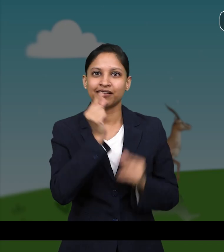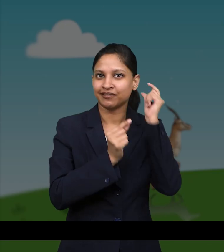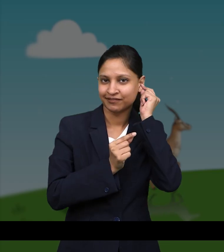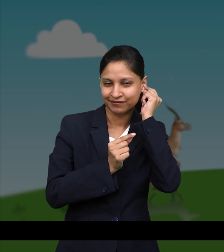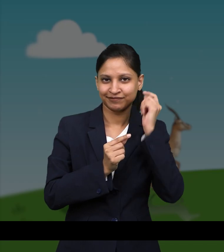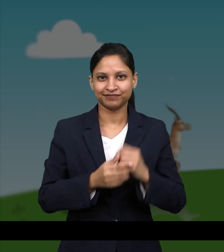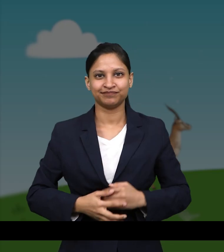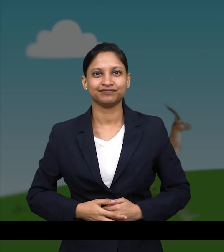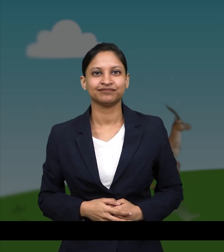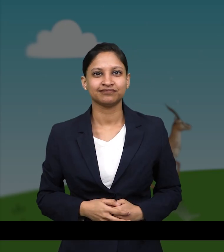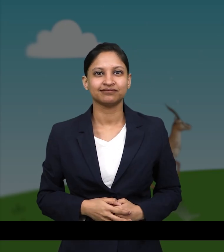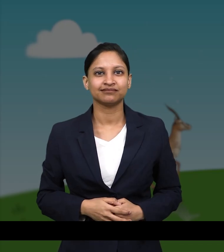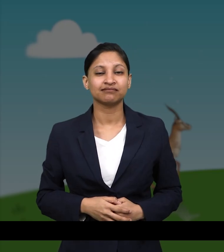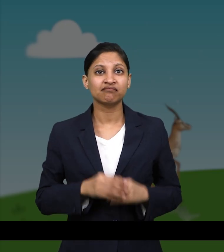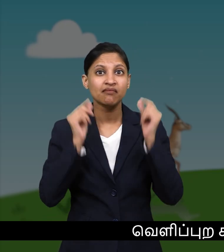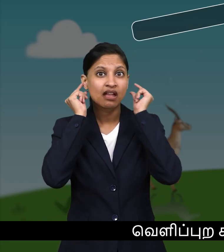காதுகள்.